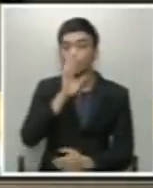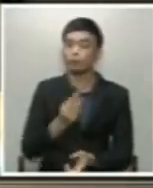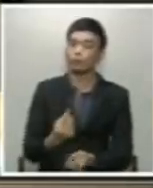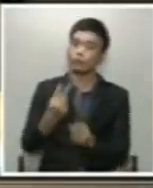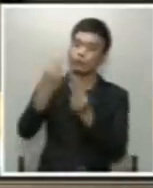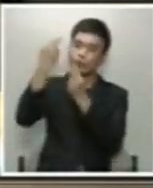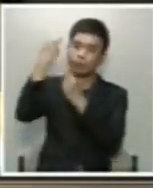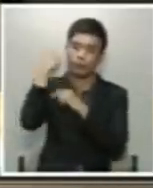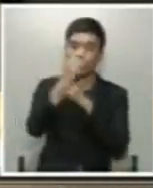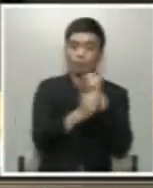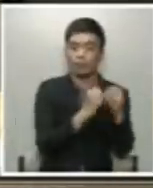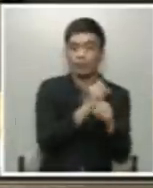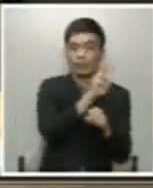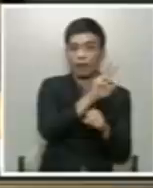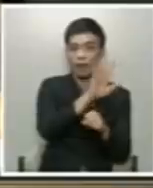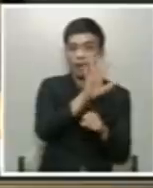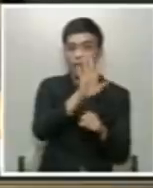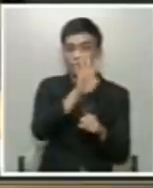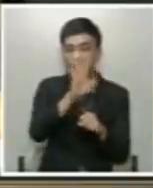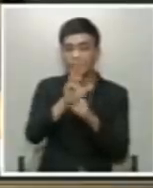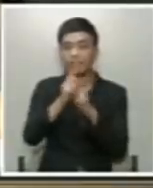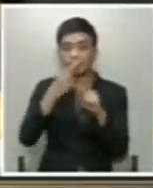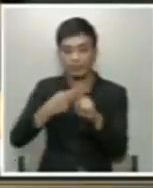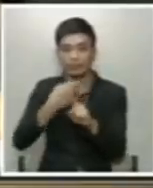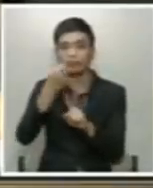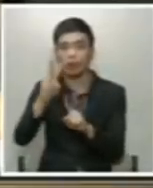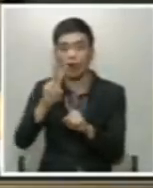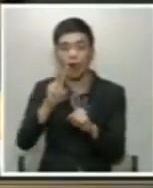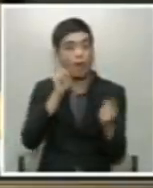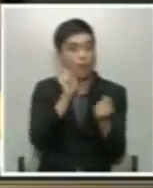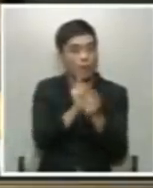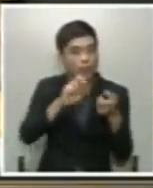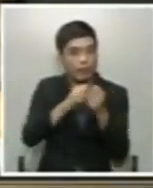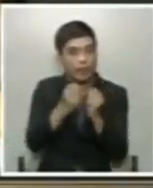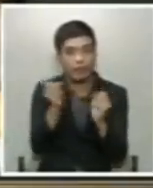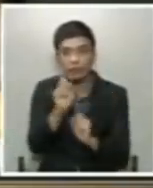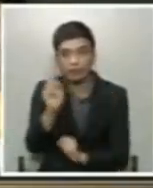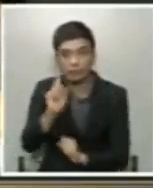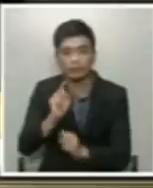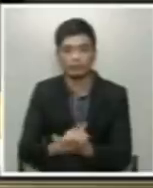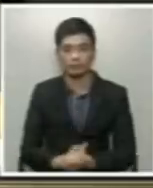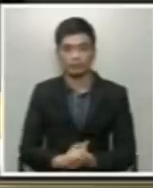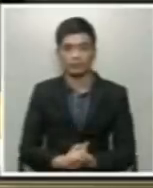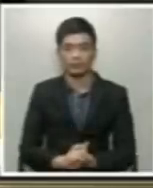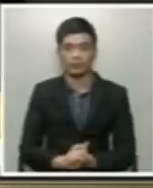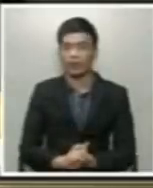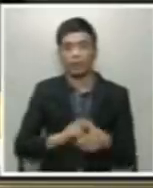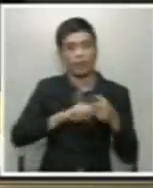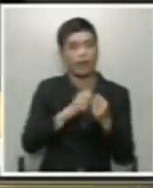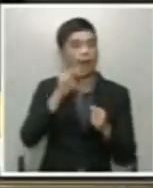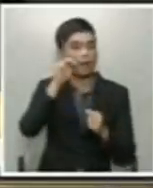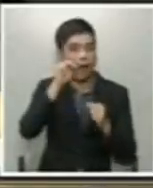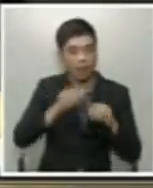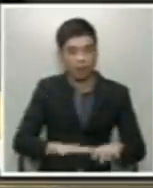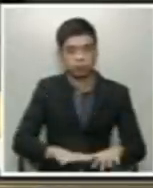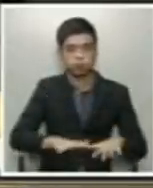คม2554ครั้งนั้นเราเจออะไรครั้งนั้นเราเจอมหาอุทกภัย